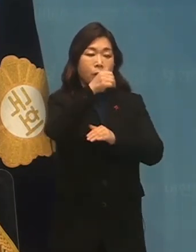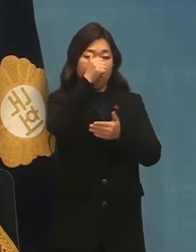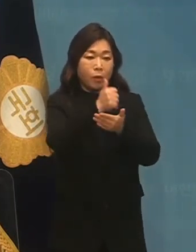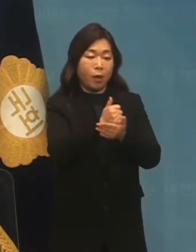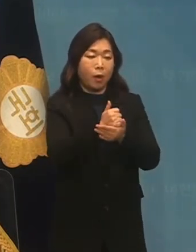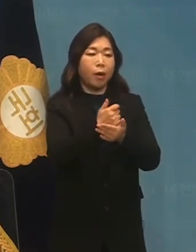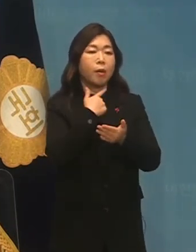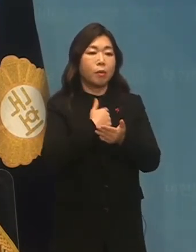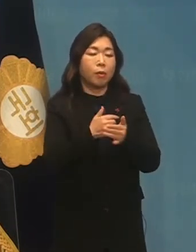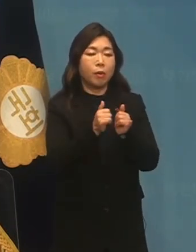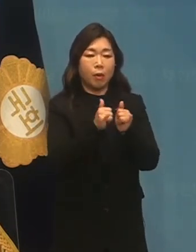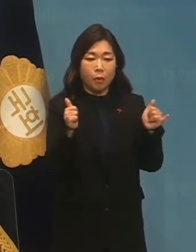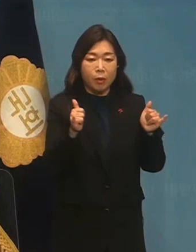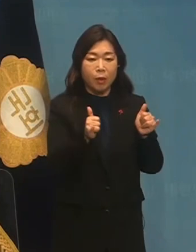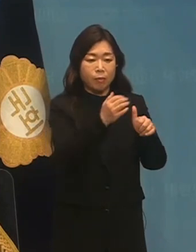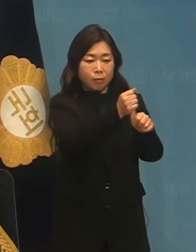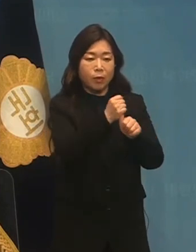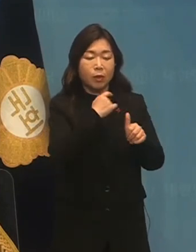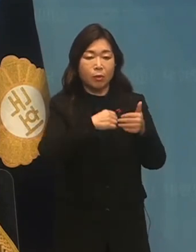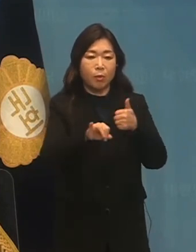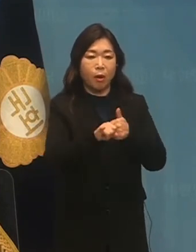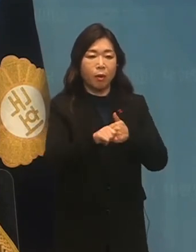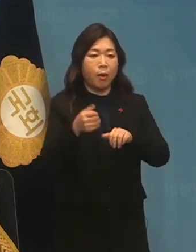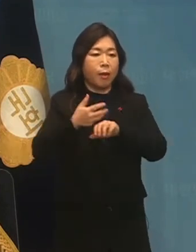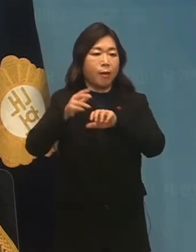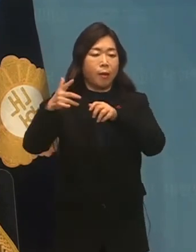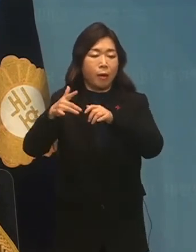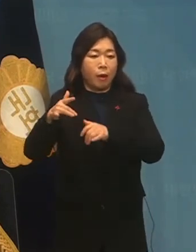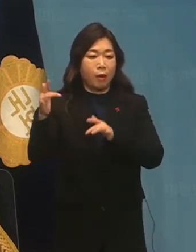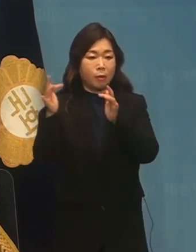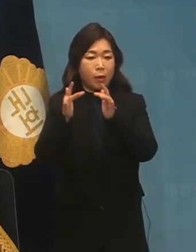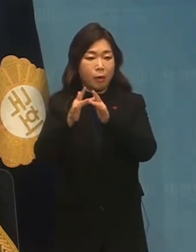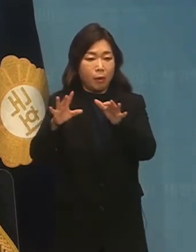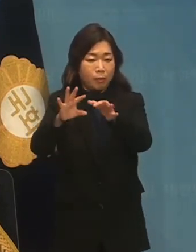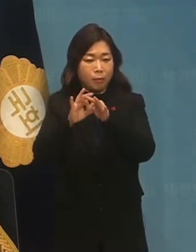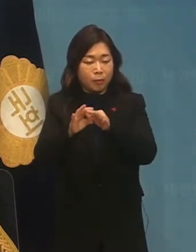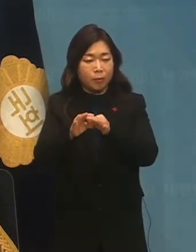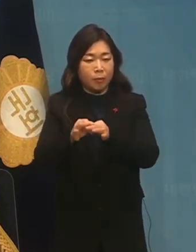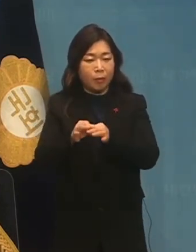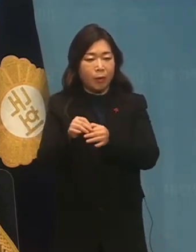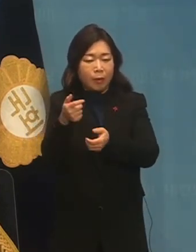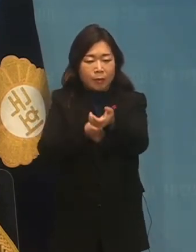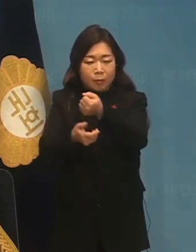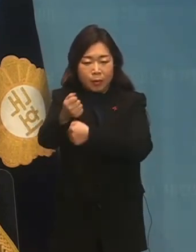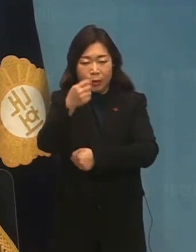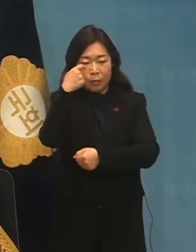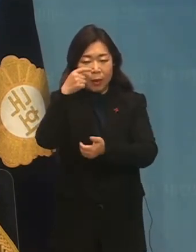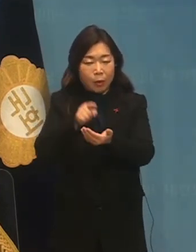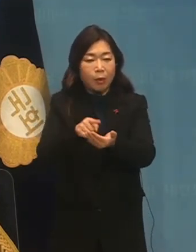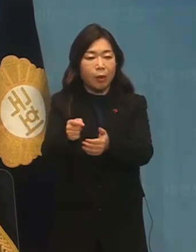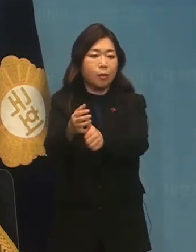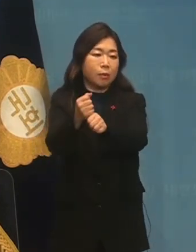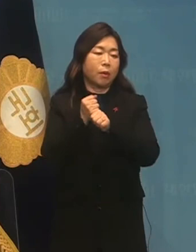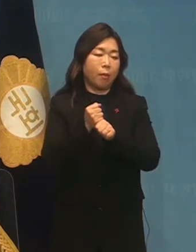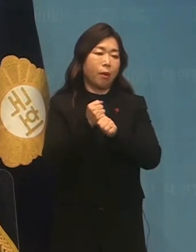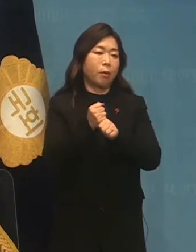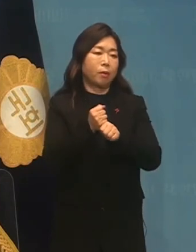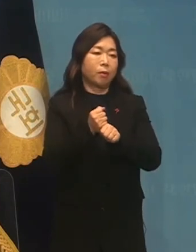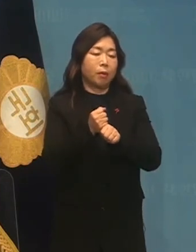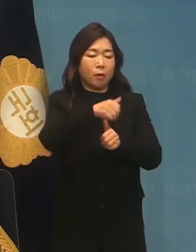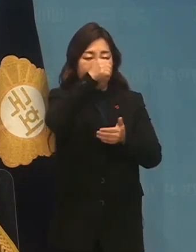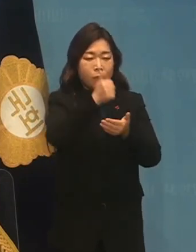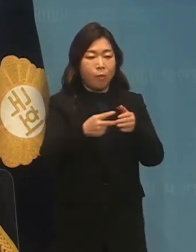해외 서버를 통해 불법 성착취물을 유통하는 구조를 차단해야 합니다. 이를 위해